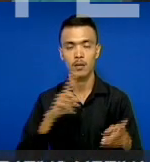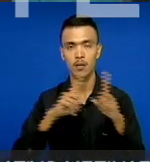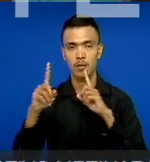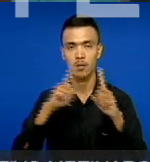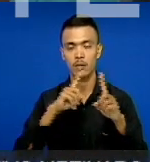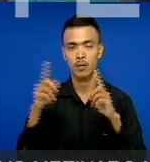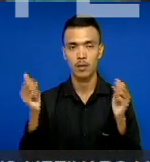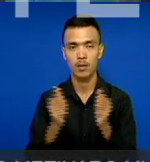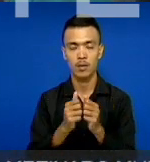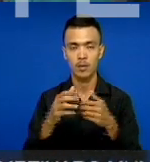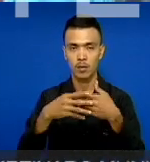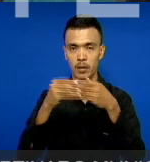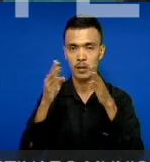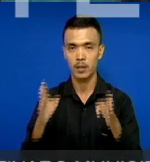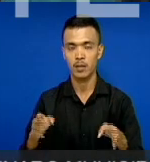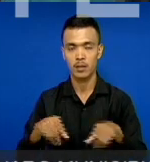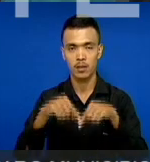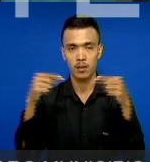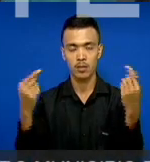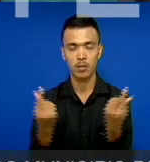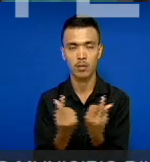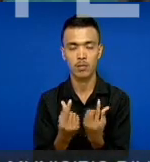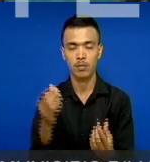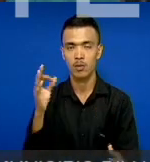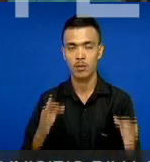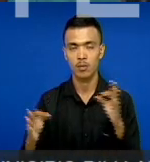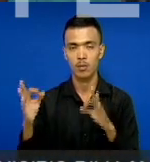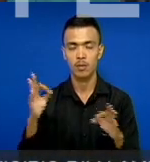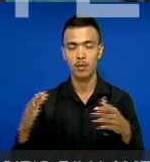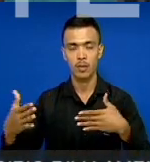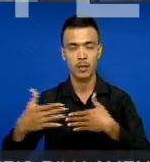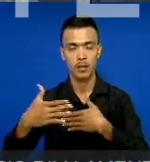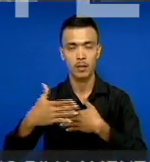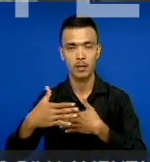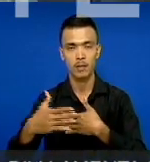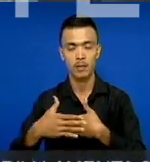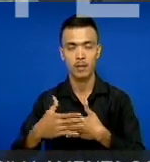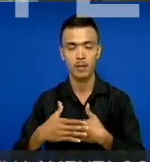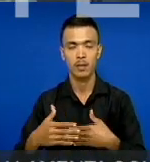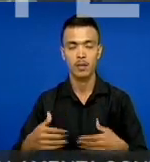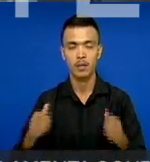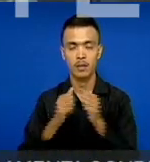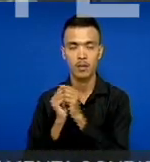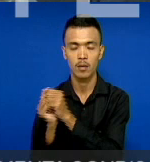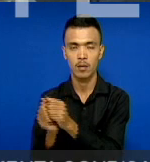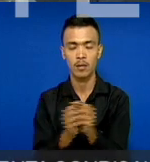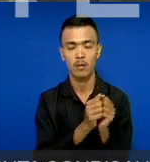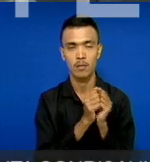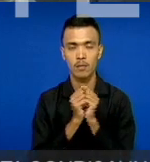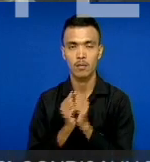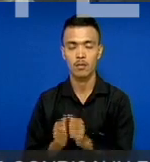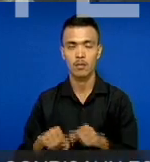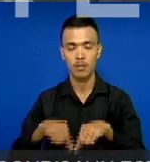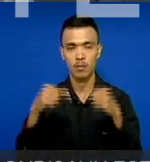arte marciais sira ne, unemos atu hak basic proaktif liutan, amu tu ko organisasi arte marciais sira,